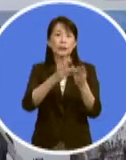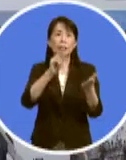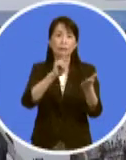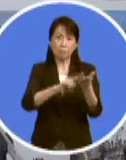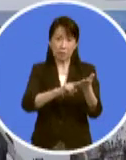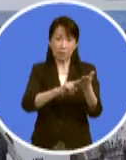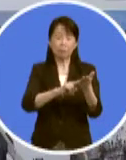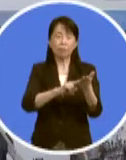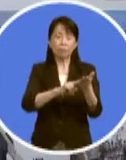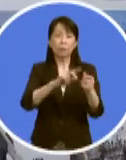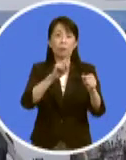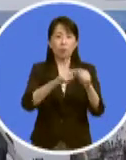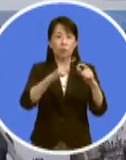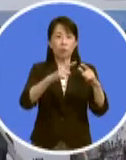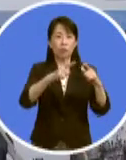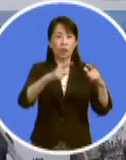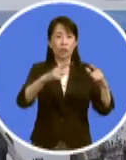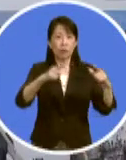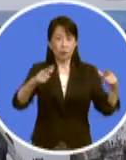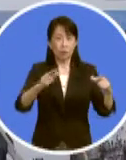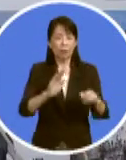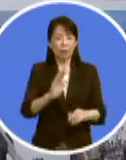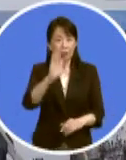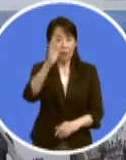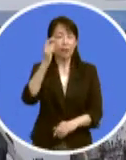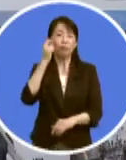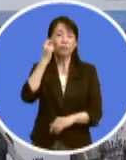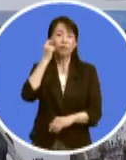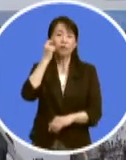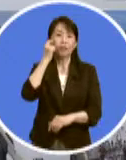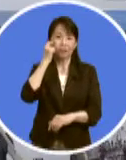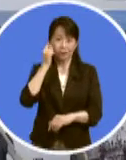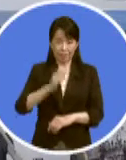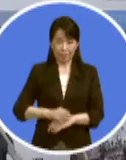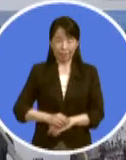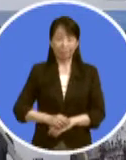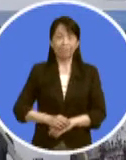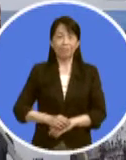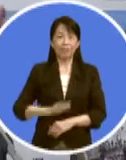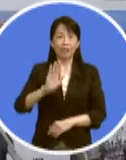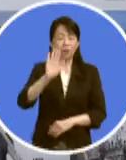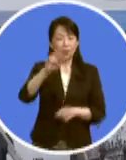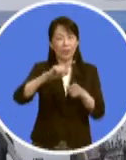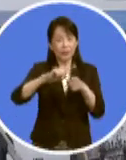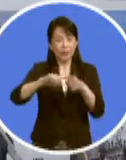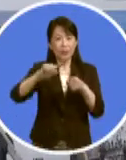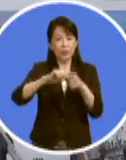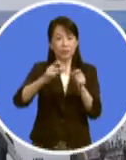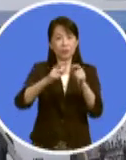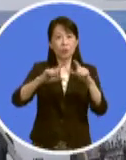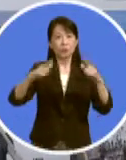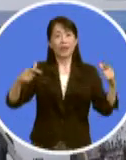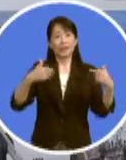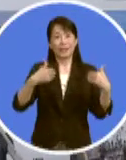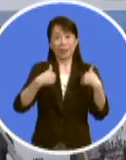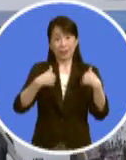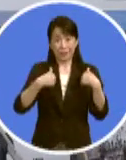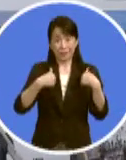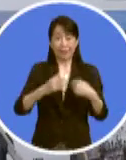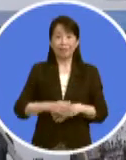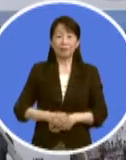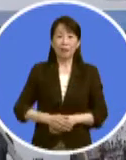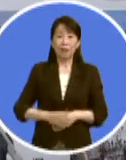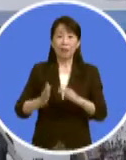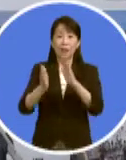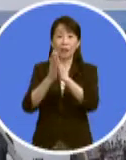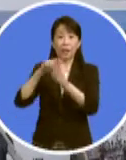なかなか1人増やすとかだり増やすとかそういうことが難しいところもあります長いメディアの増やしていかなくちゃいけませんのそういう中で